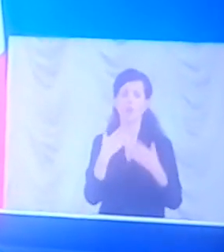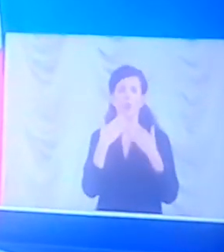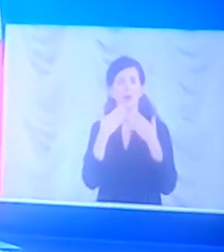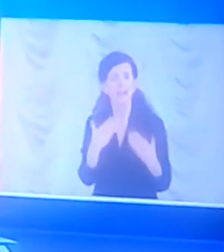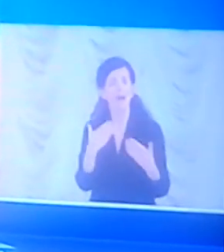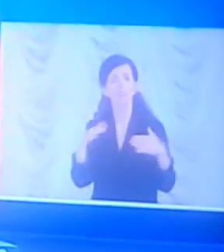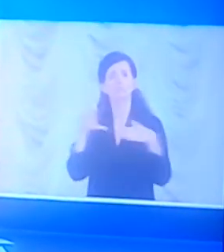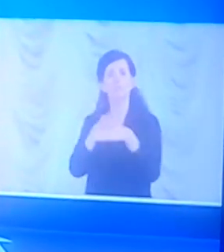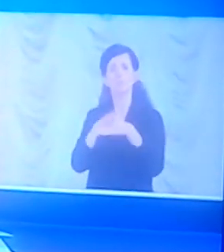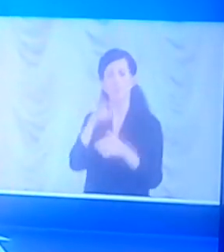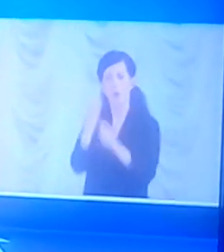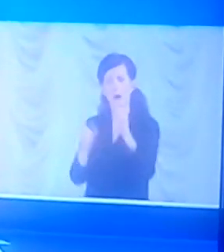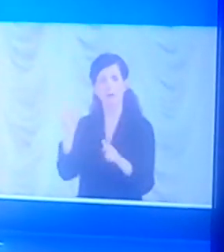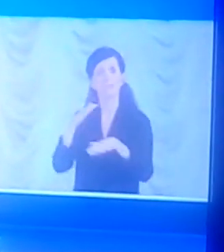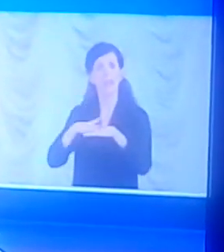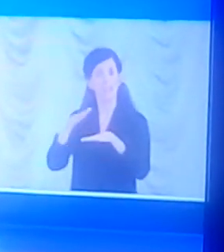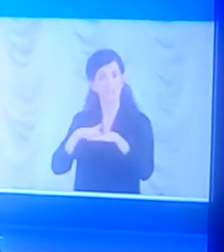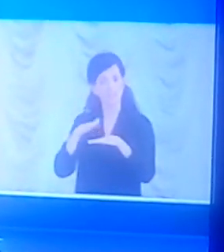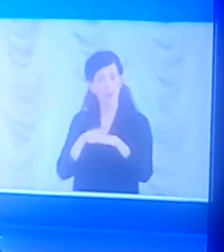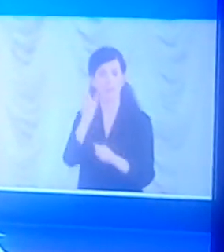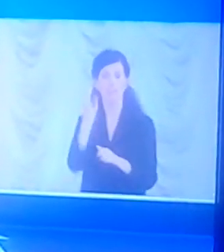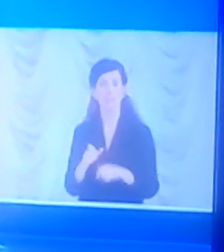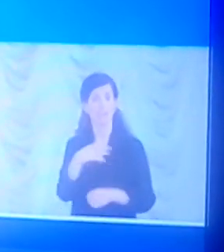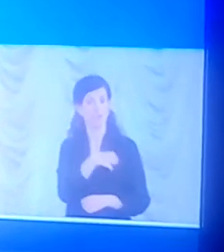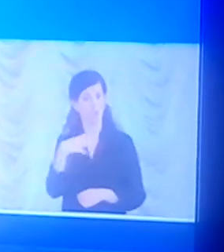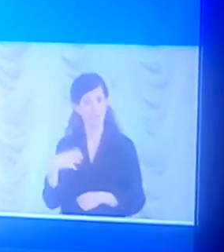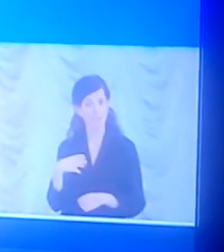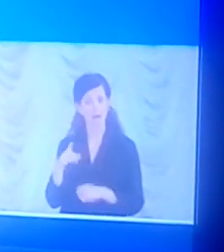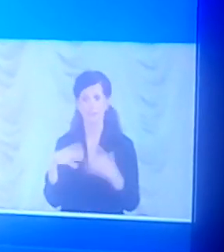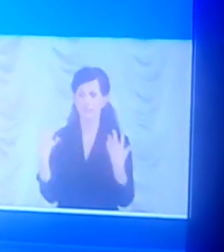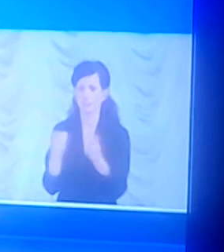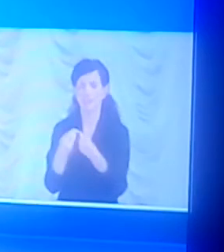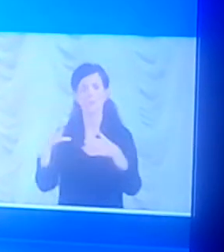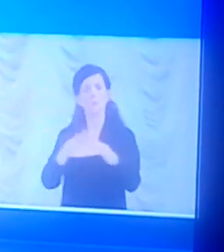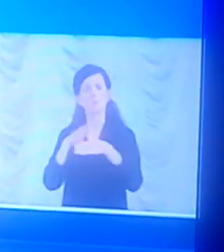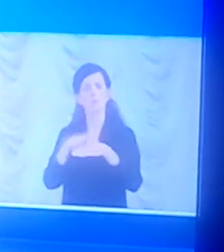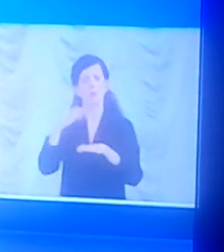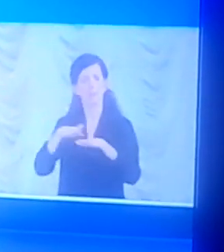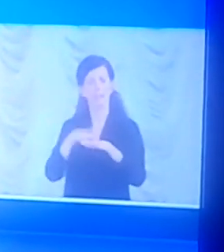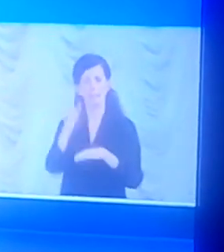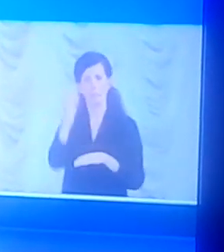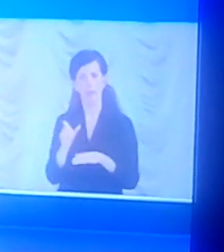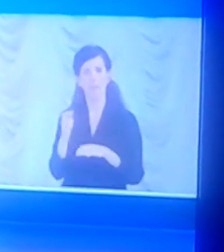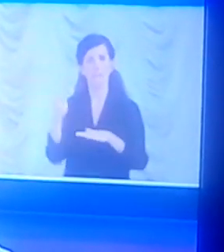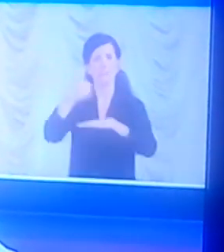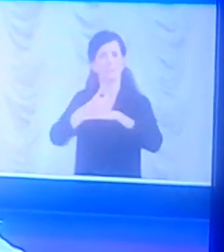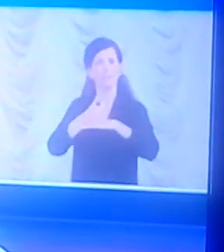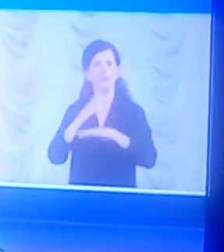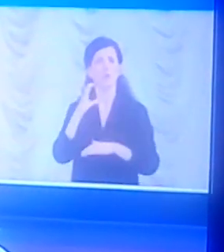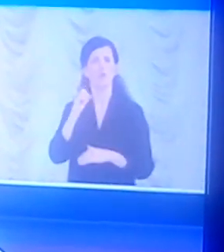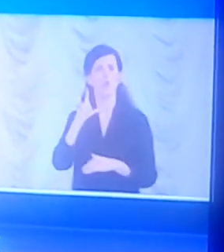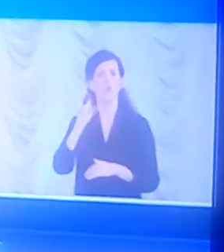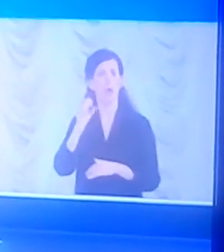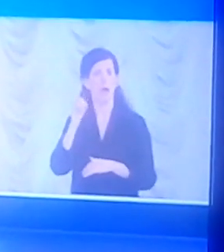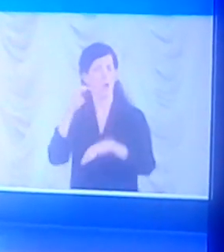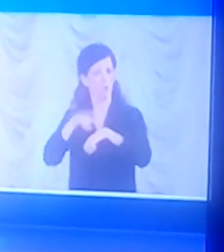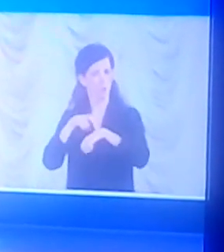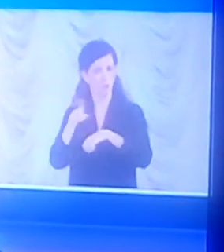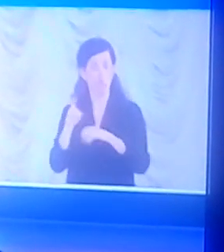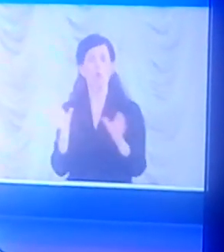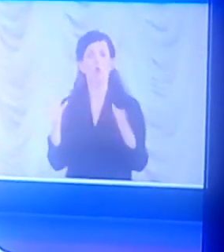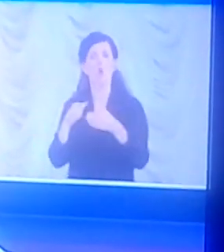esperti e degli scienziati, la squadra di esperti coordinati, come sapete, dal dottor Colao e il comitato